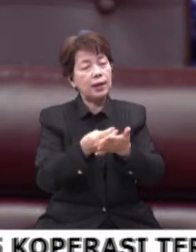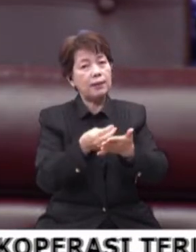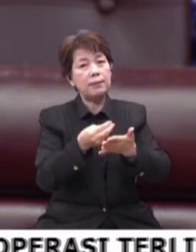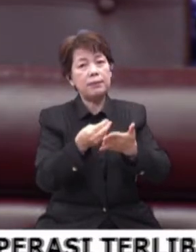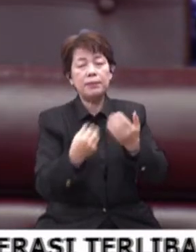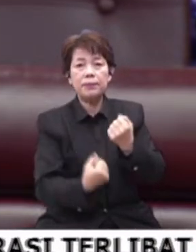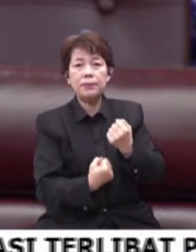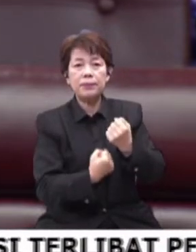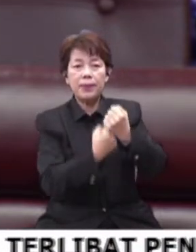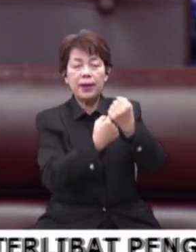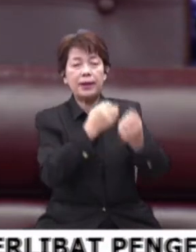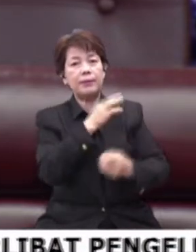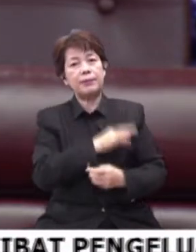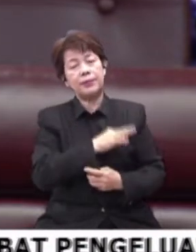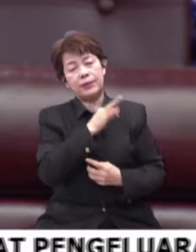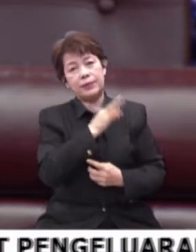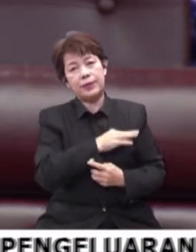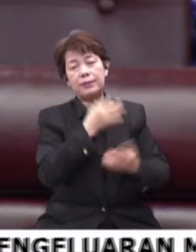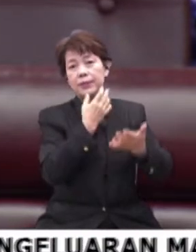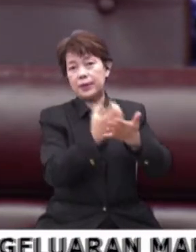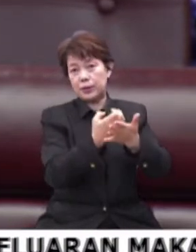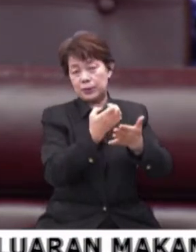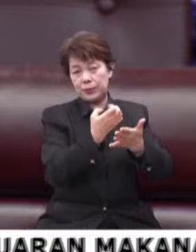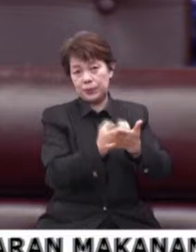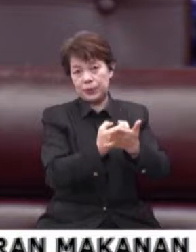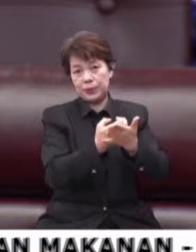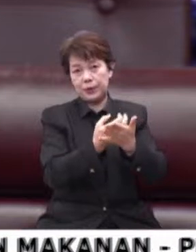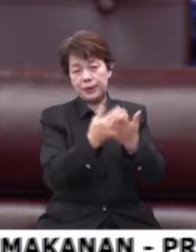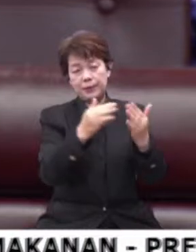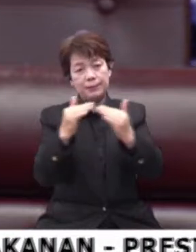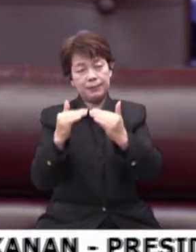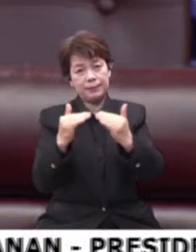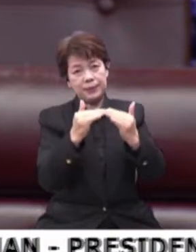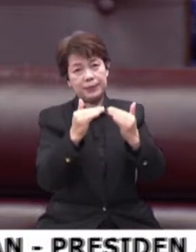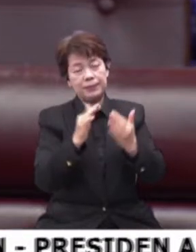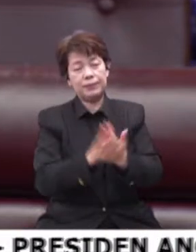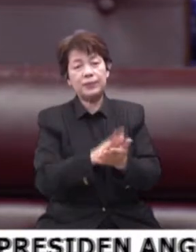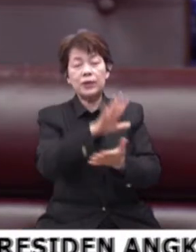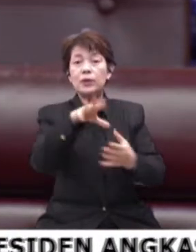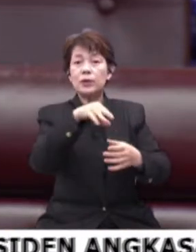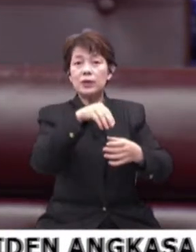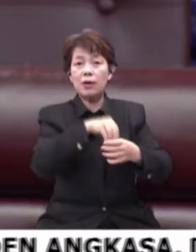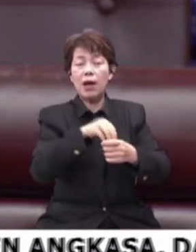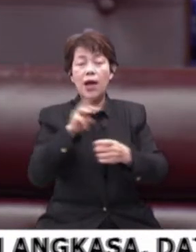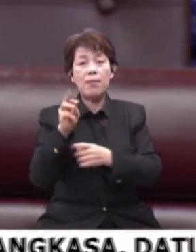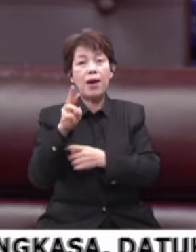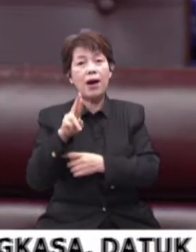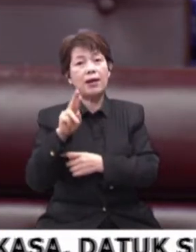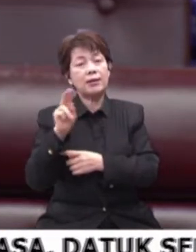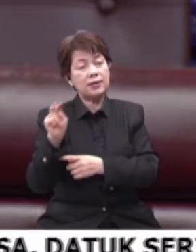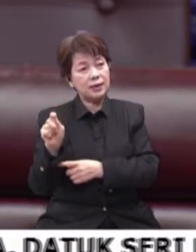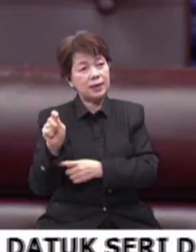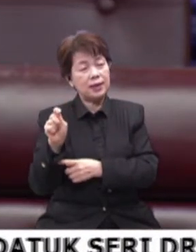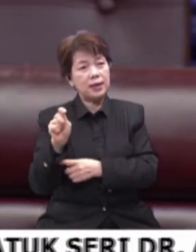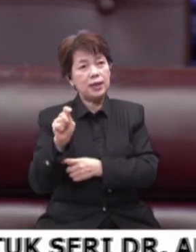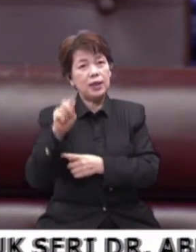manfaat pertumbuhan ekonomi di kawasan sekitar jajaran ini termasuk Project MRT